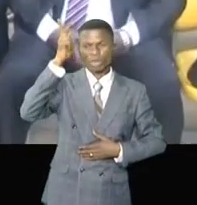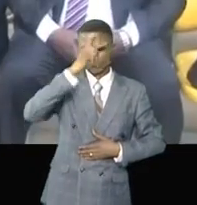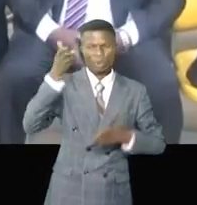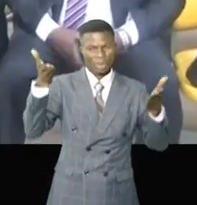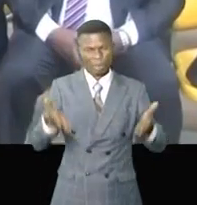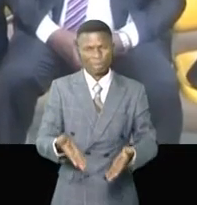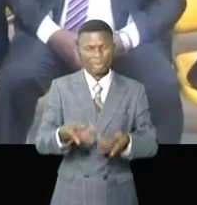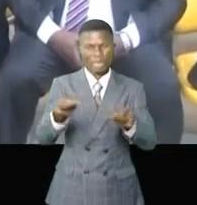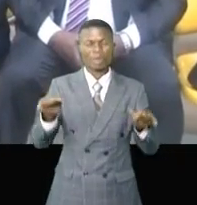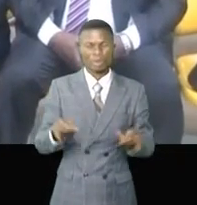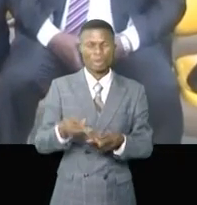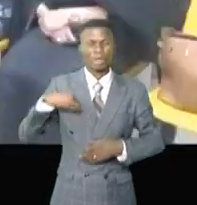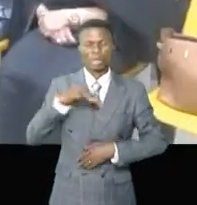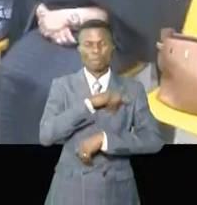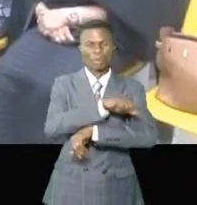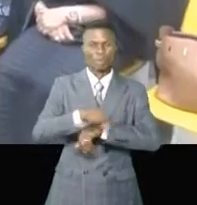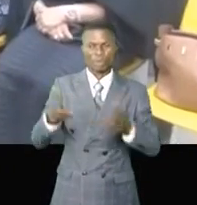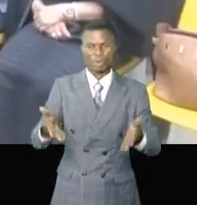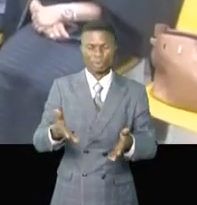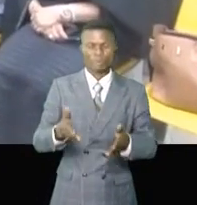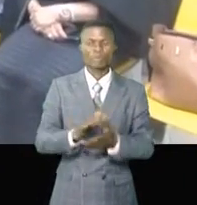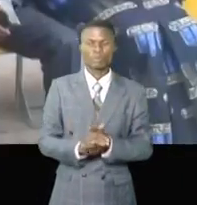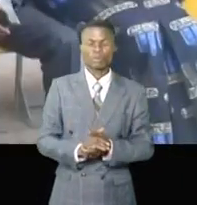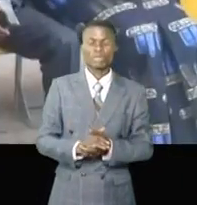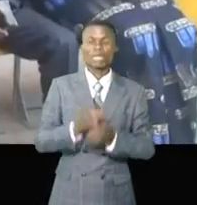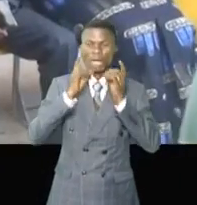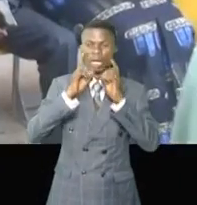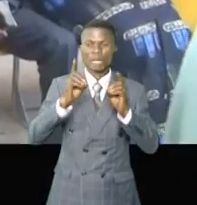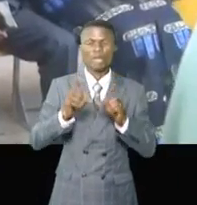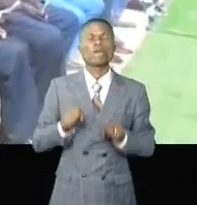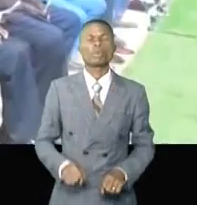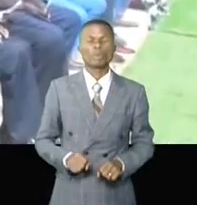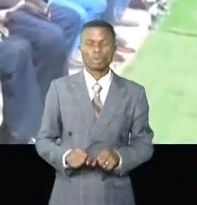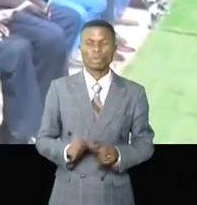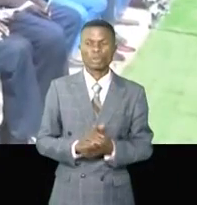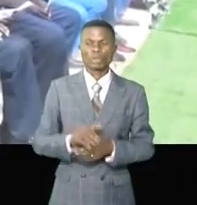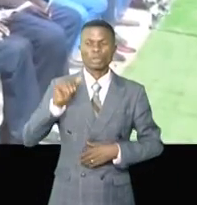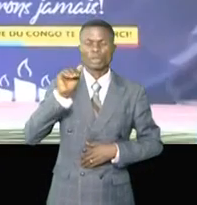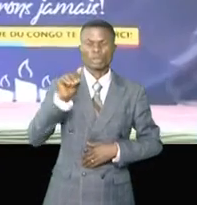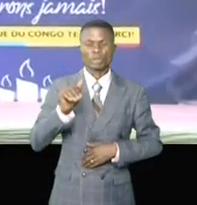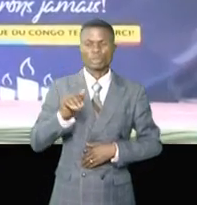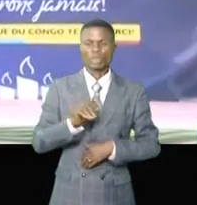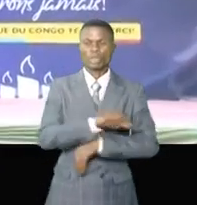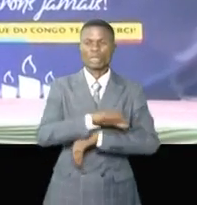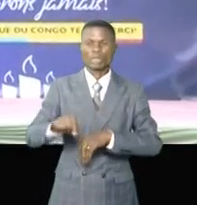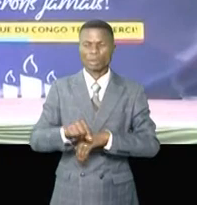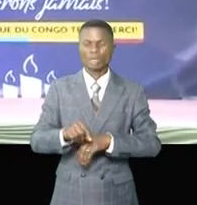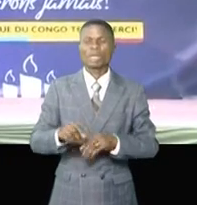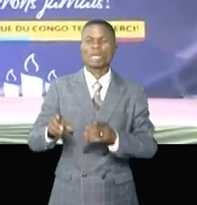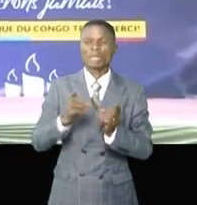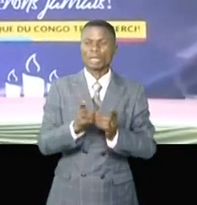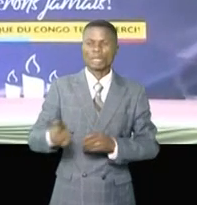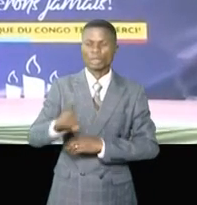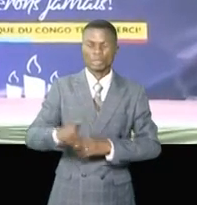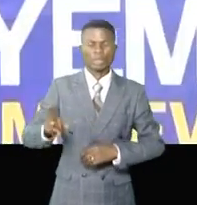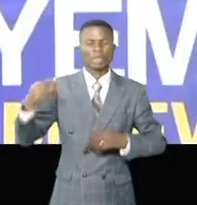Kiabula Katwe, et quelques membres de son cabinet. Dans son oraison funèbre, l'opérateur culturel et directeur des cabinets adjoints chargés d'administration de